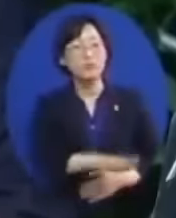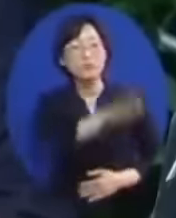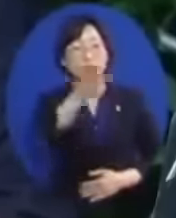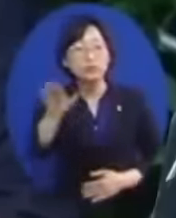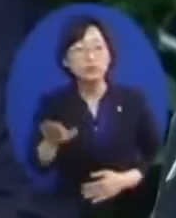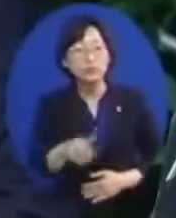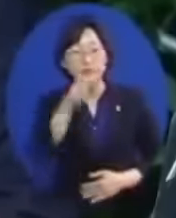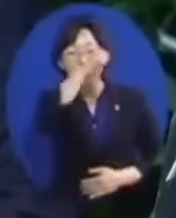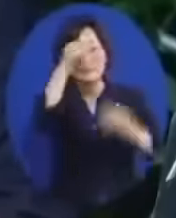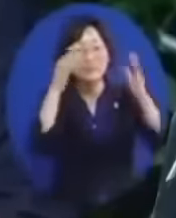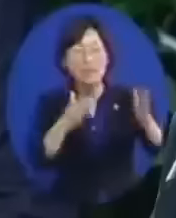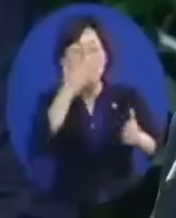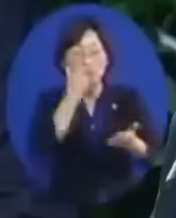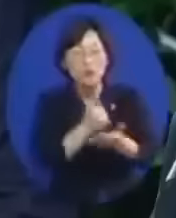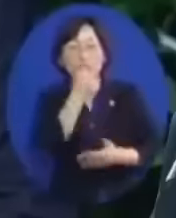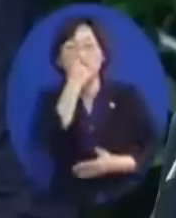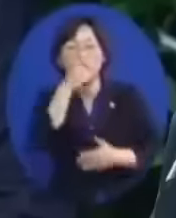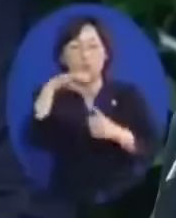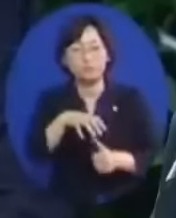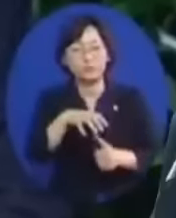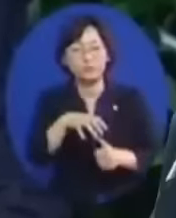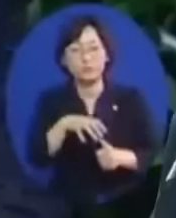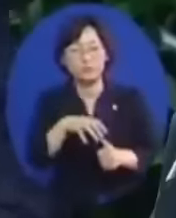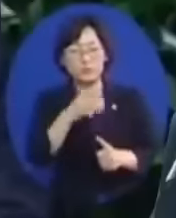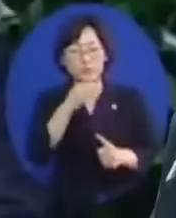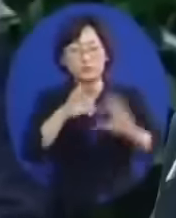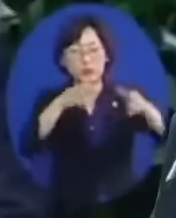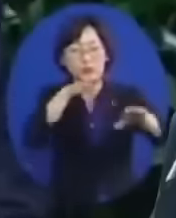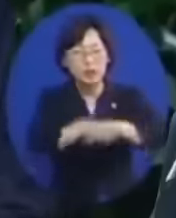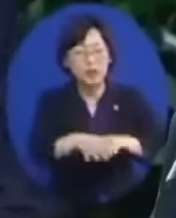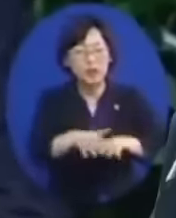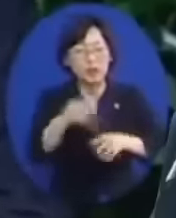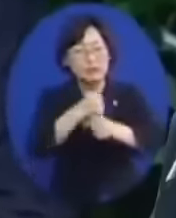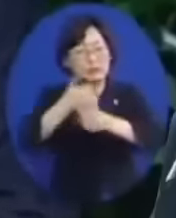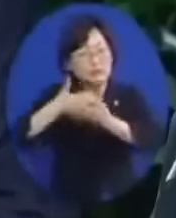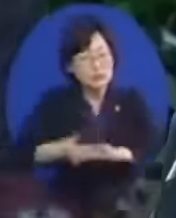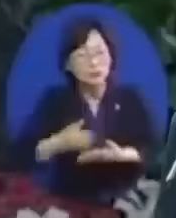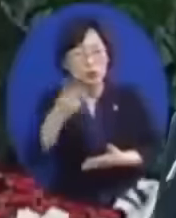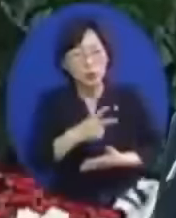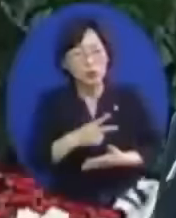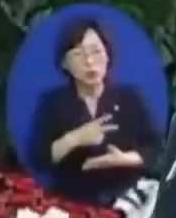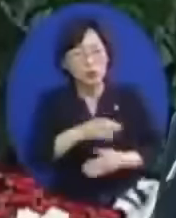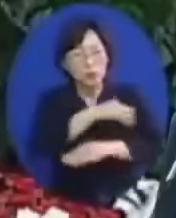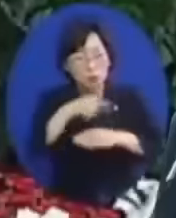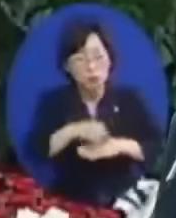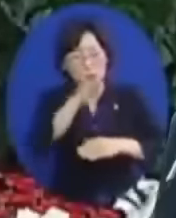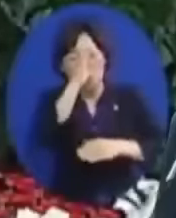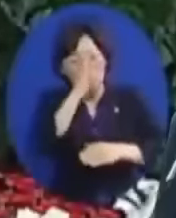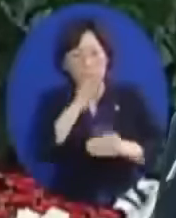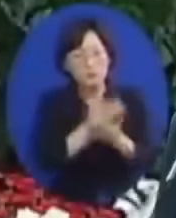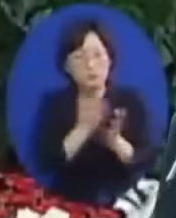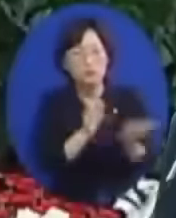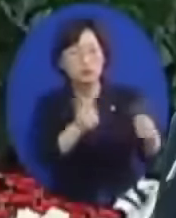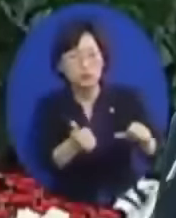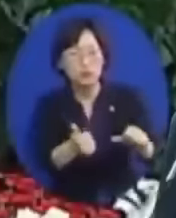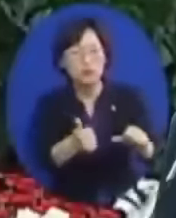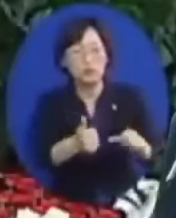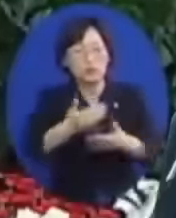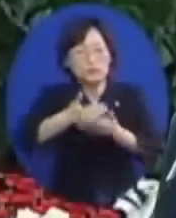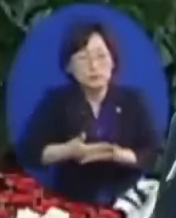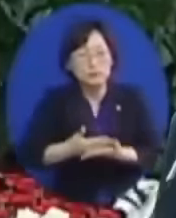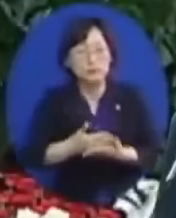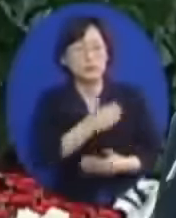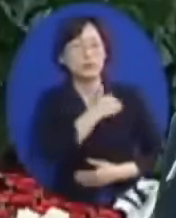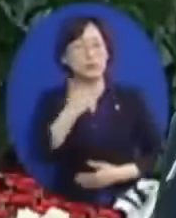우리는 인생의 죄책과 정죄짐, 세속의 타락과 짐, 생활의 심신의 질병의 짐, 죽음과 무의 짐 등을 감당하기